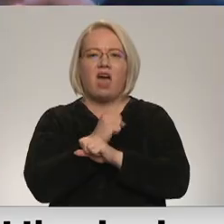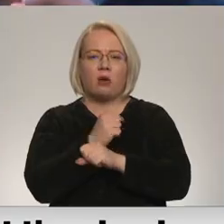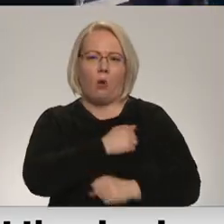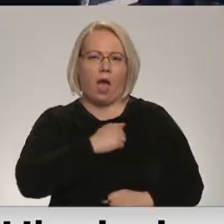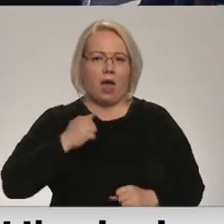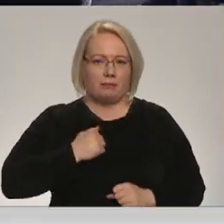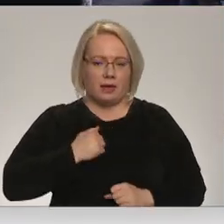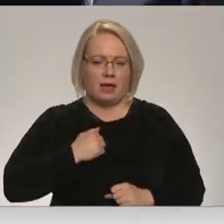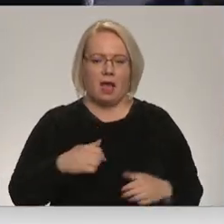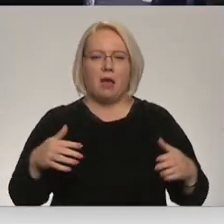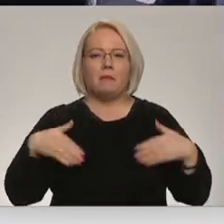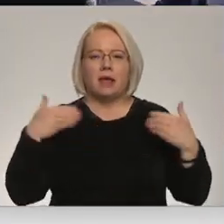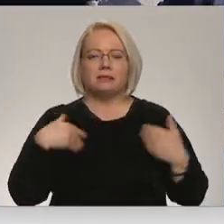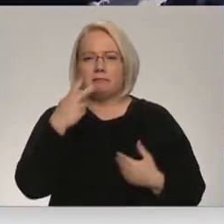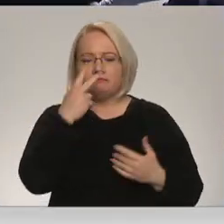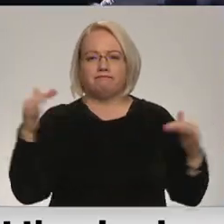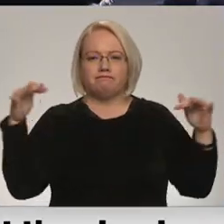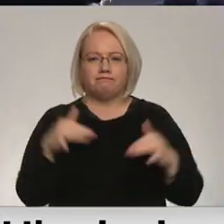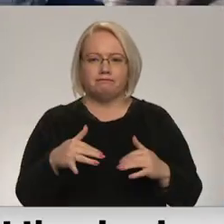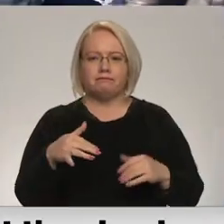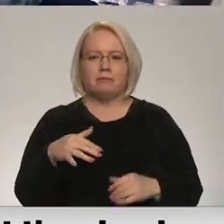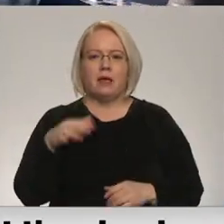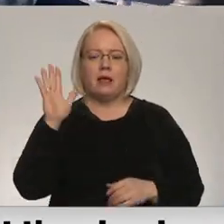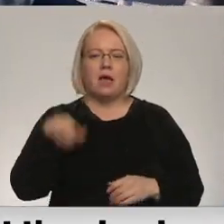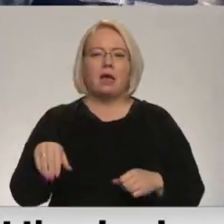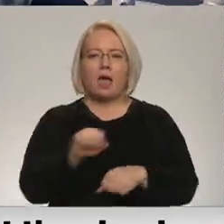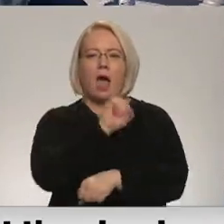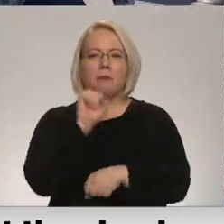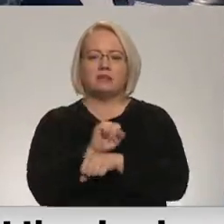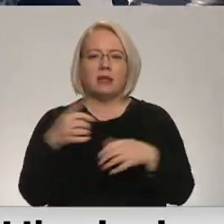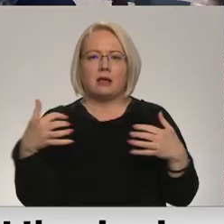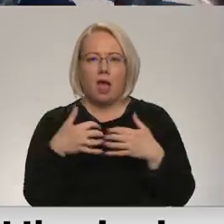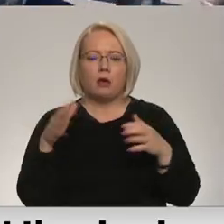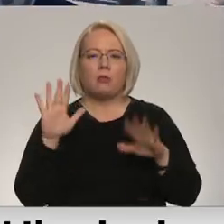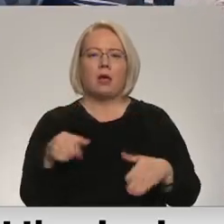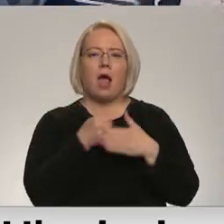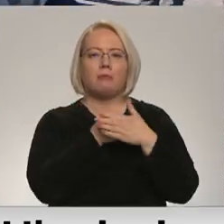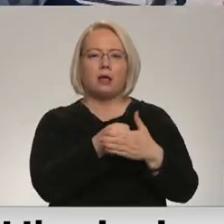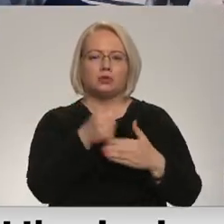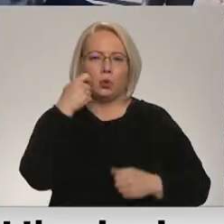šeit tik daudz. Lai Putlers apstādina mūsu karu. Lai atbalstītu Ukrainu.